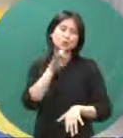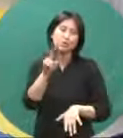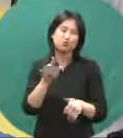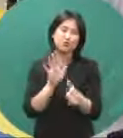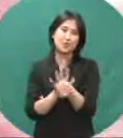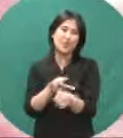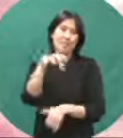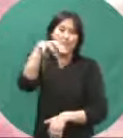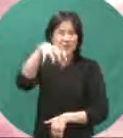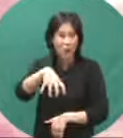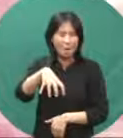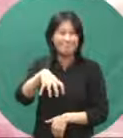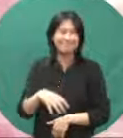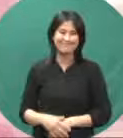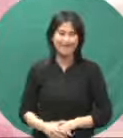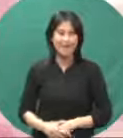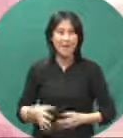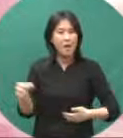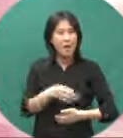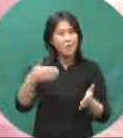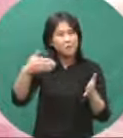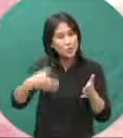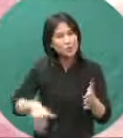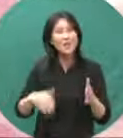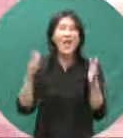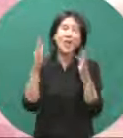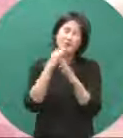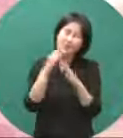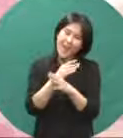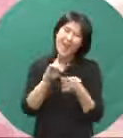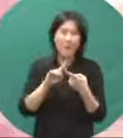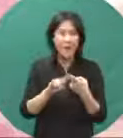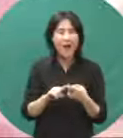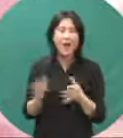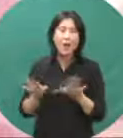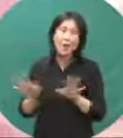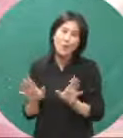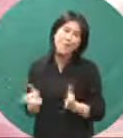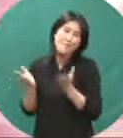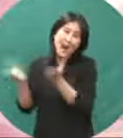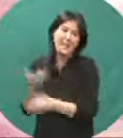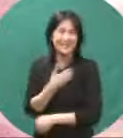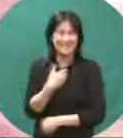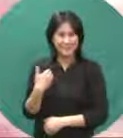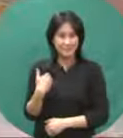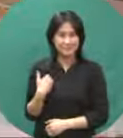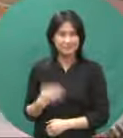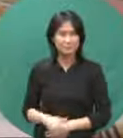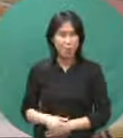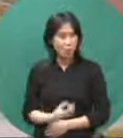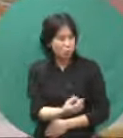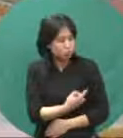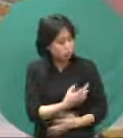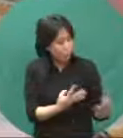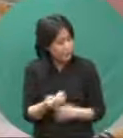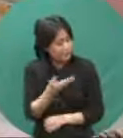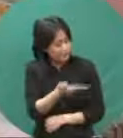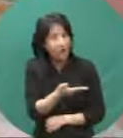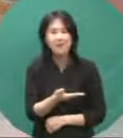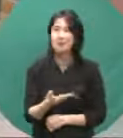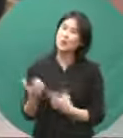イキッズ。買い物途中に親子で休んだり子供を預かったりしてもらえます。 よく利用されるん